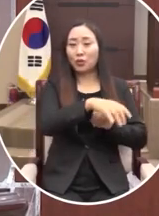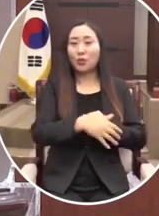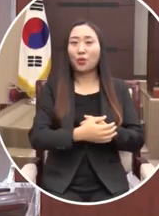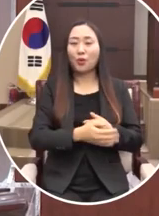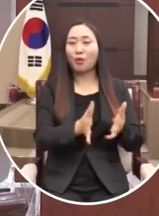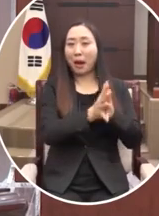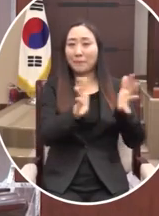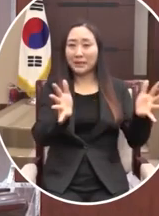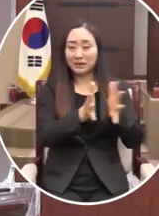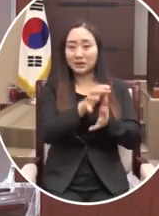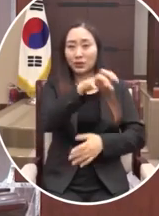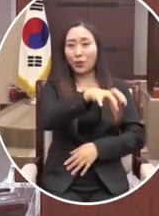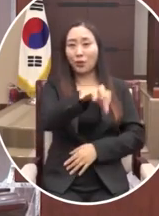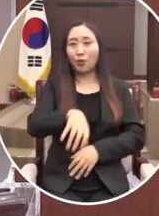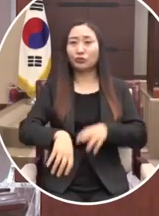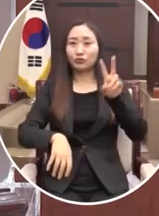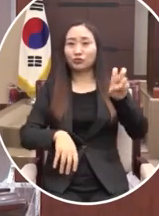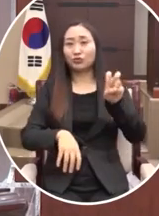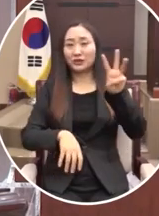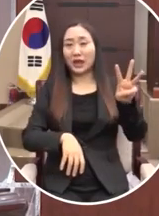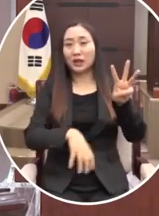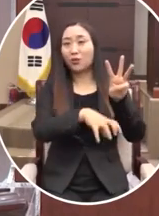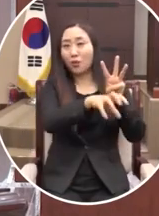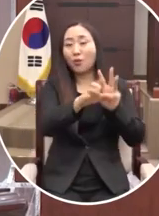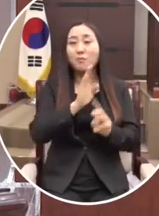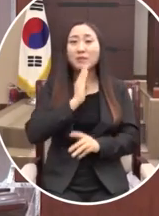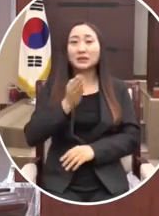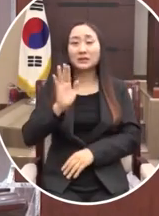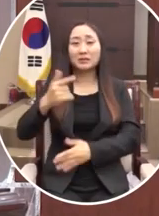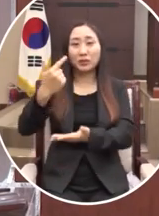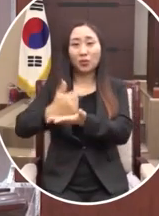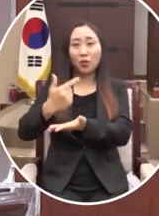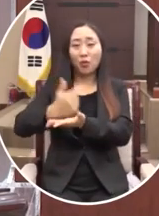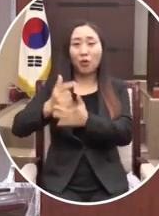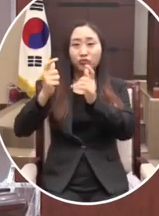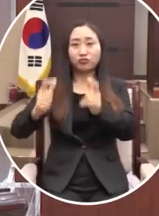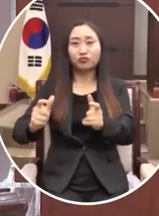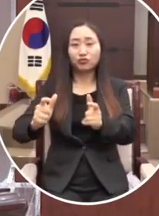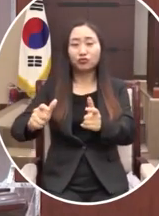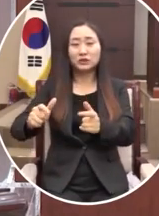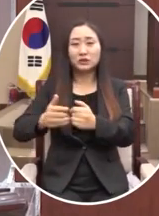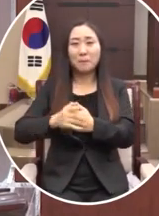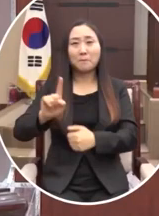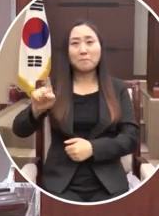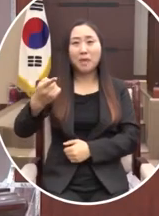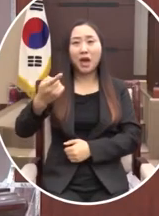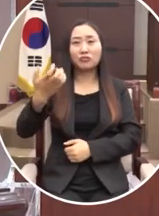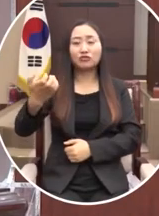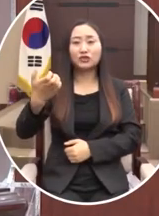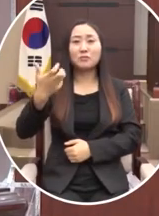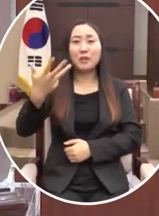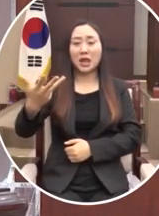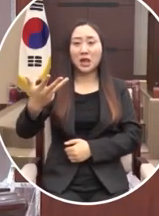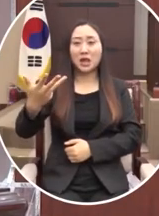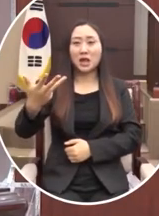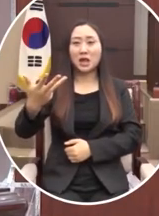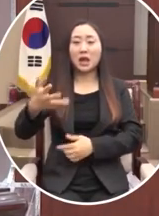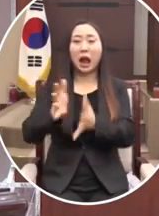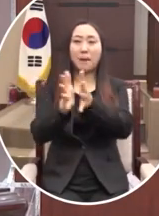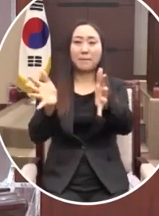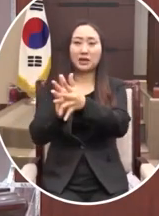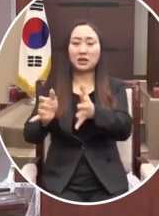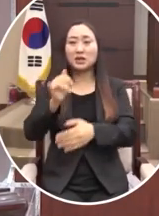아파트 단지가 총 23개 단지인 것에 비해 노원구는 약 198개 단지로 가장